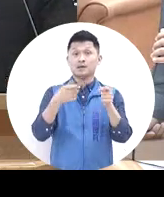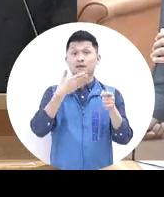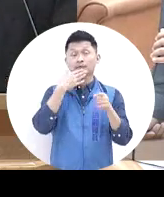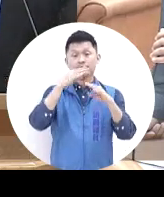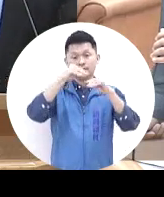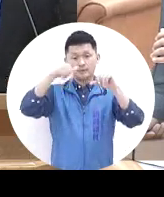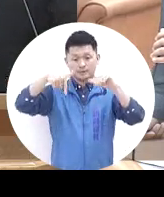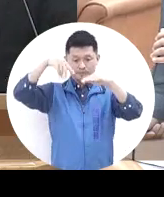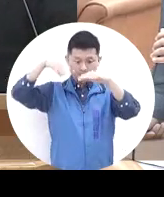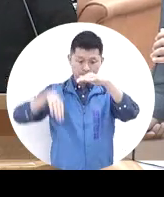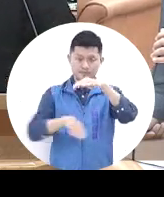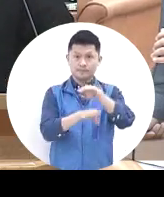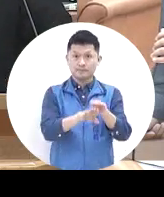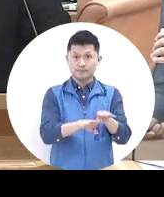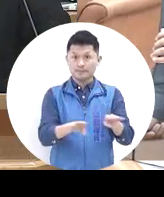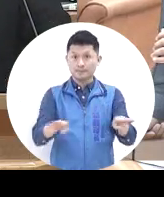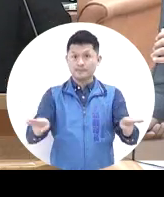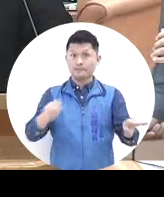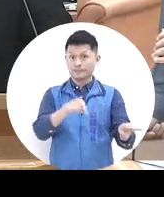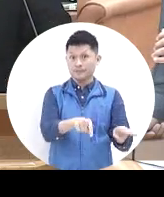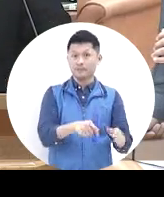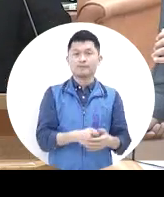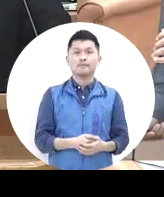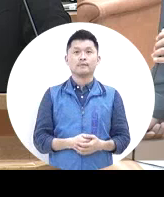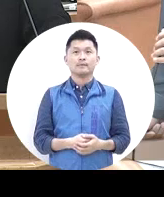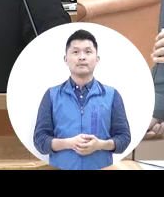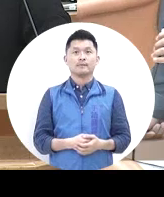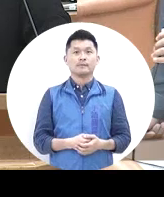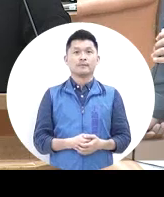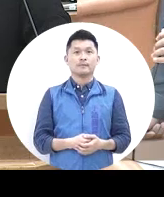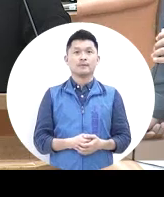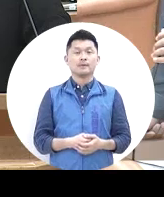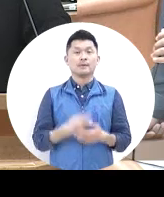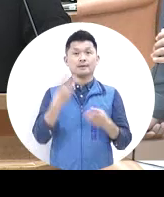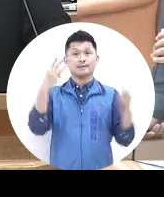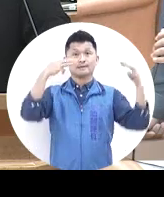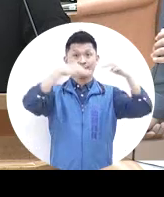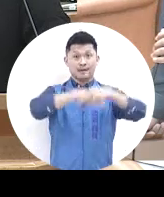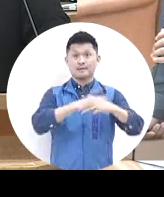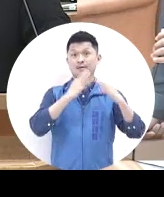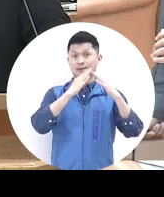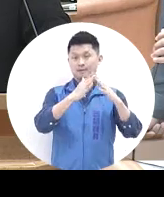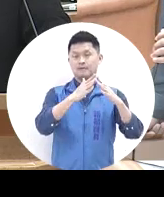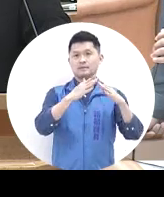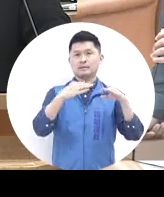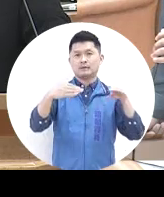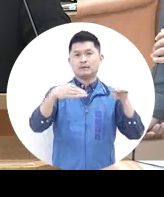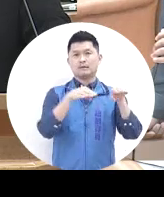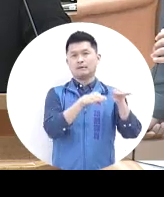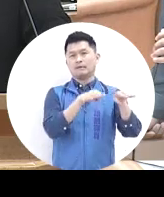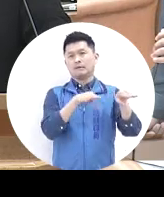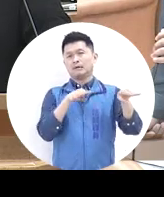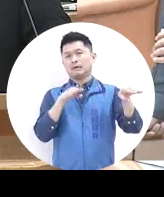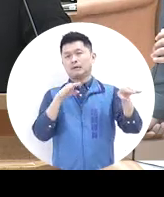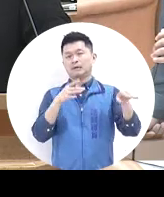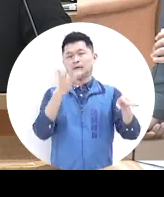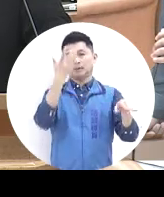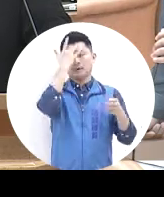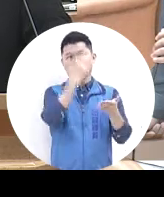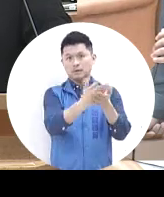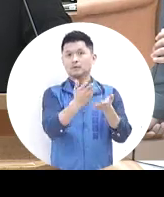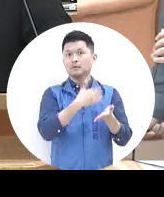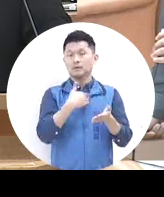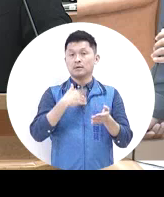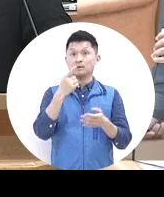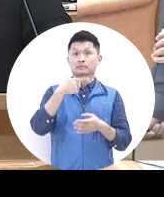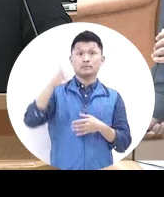吼，长福地下停车场能够解决我们三峡市区的交通问题。那在上一个会期，我